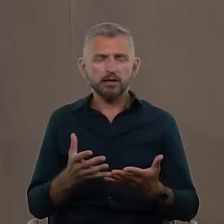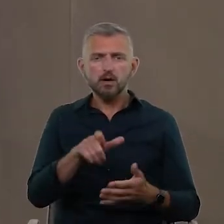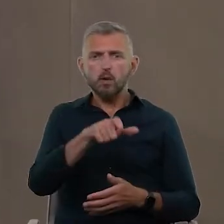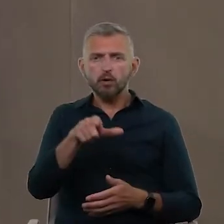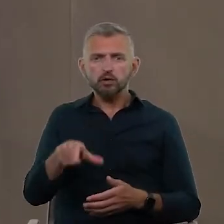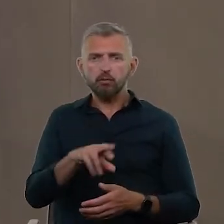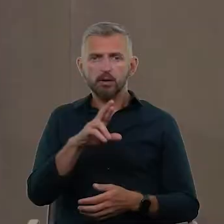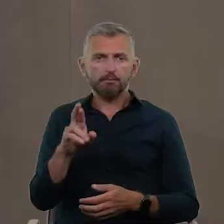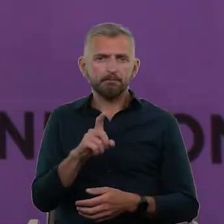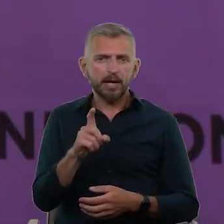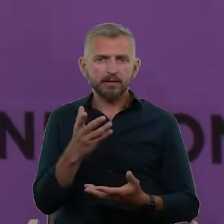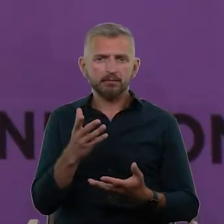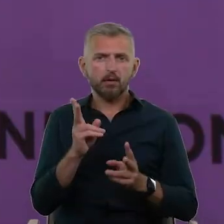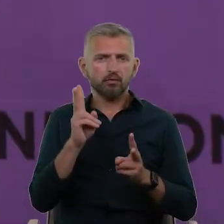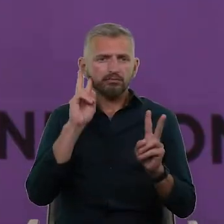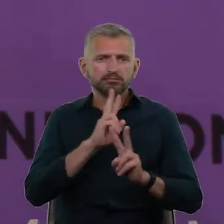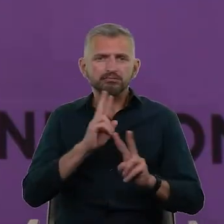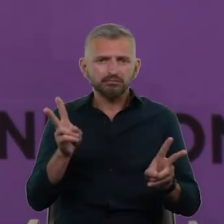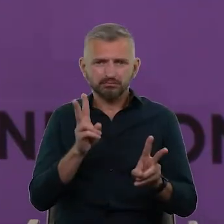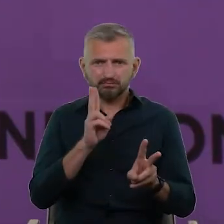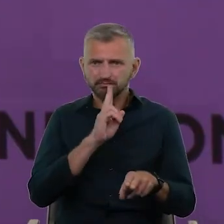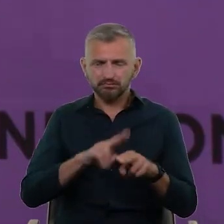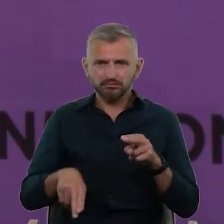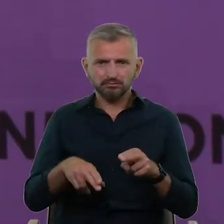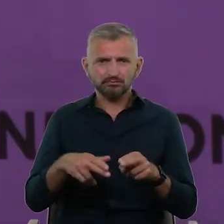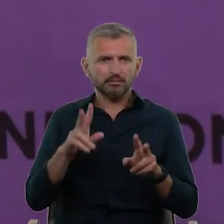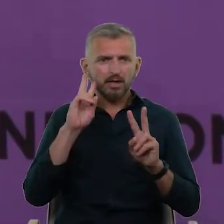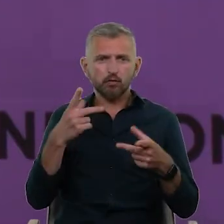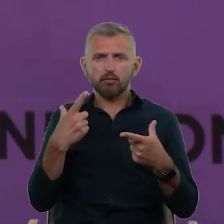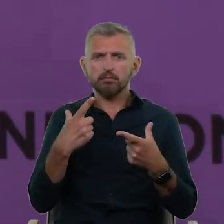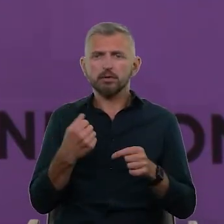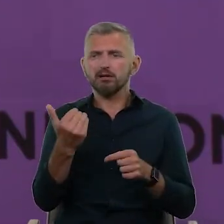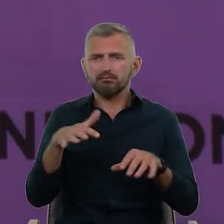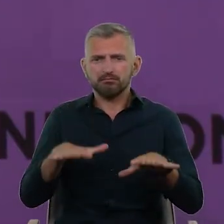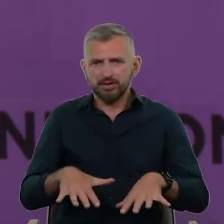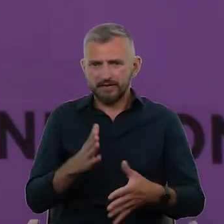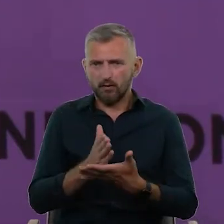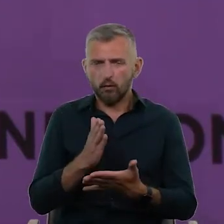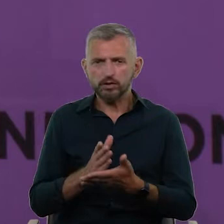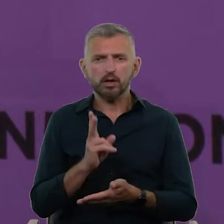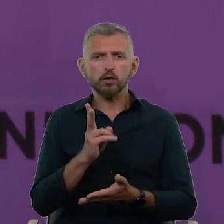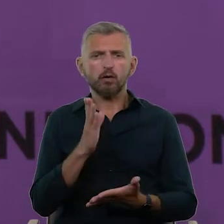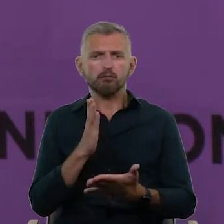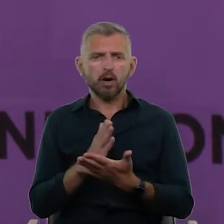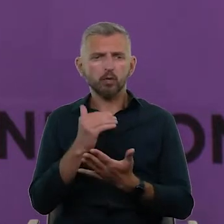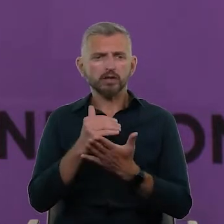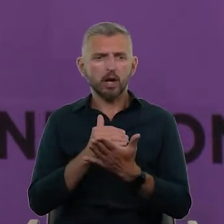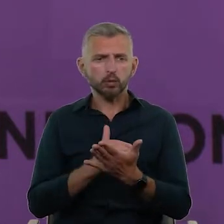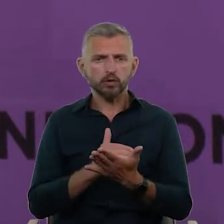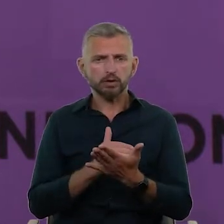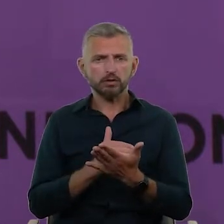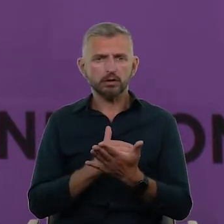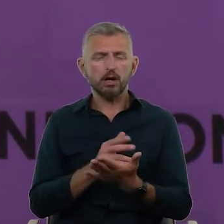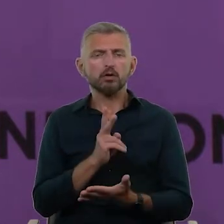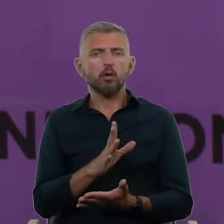особи без які є невідомо їхнє місце зараз знаходження, які мають статус,